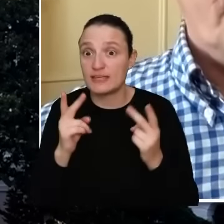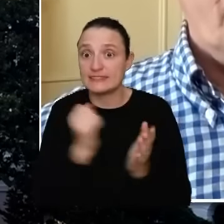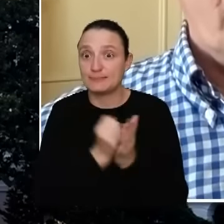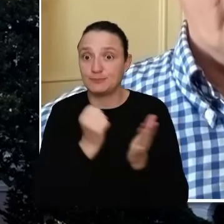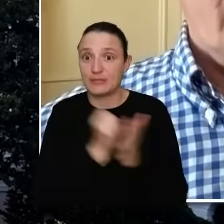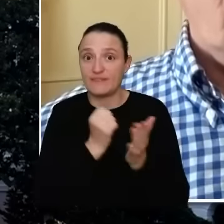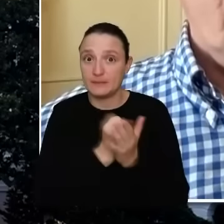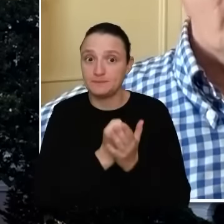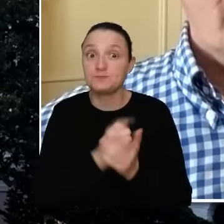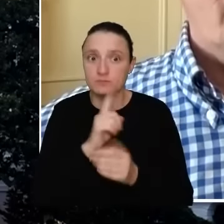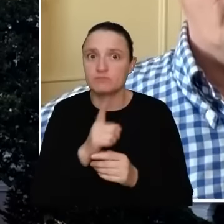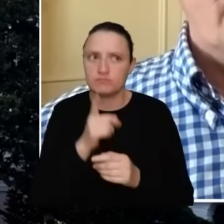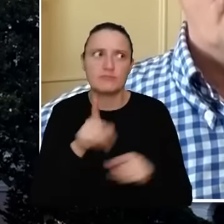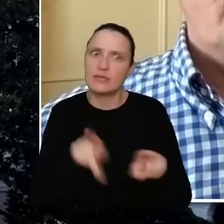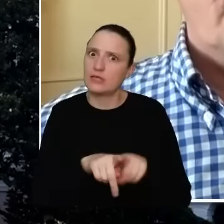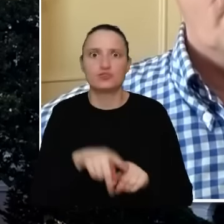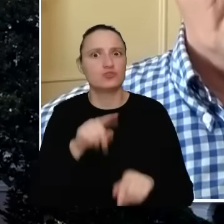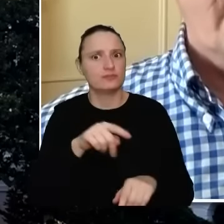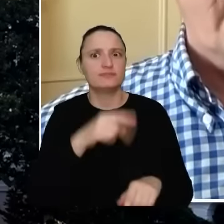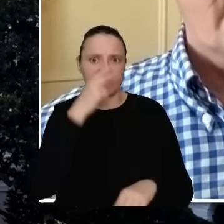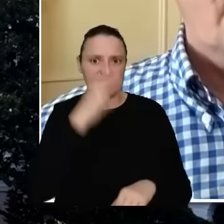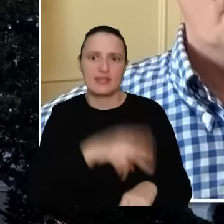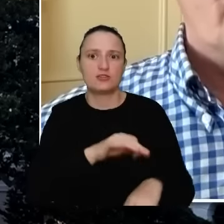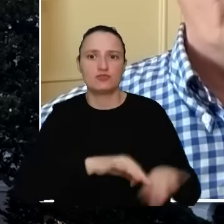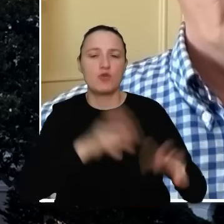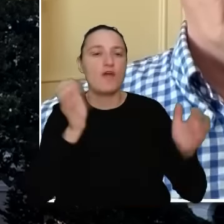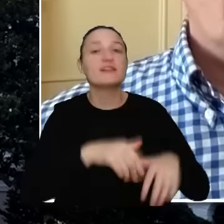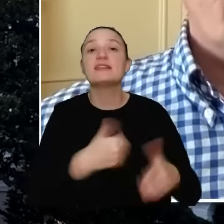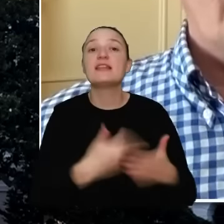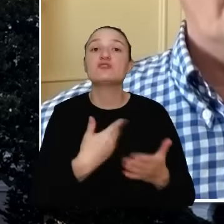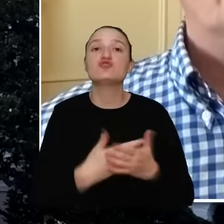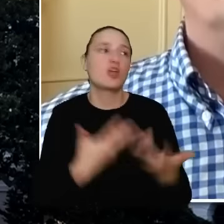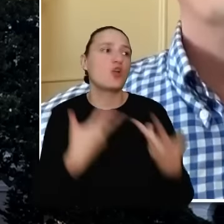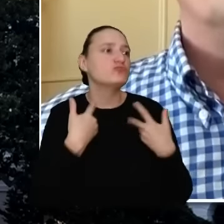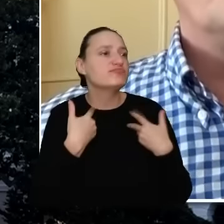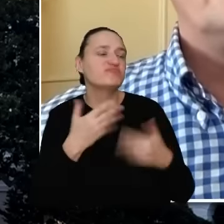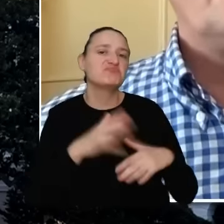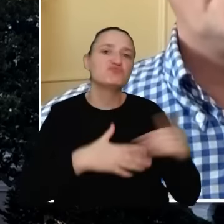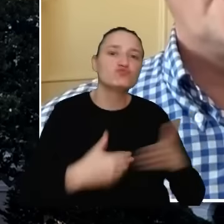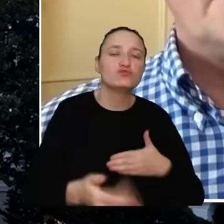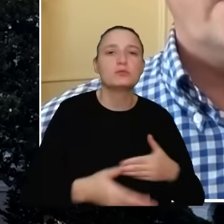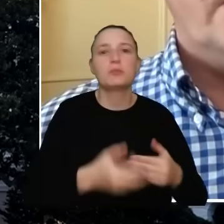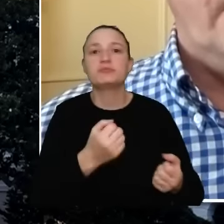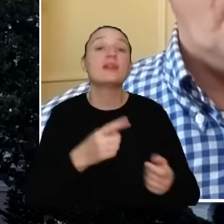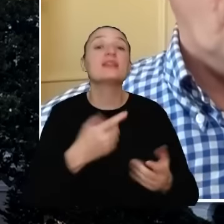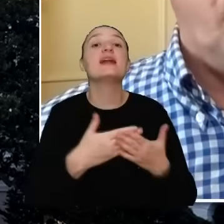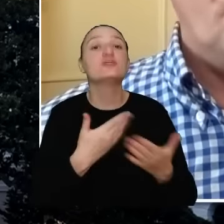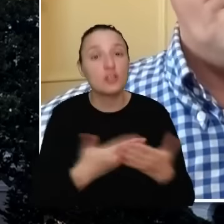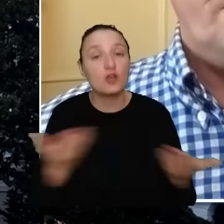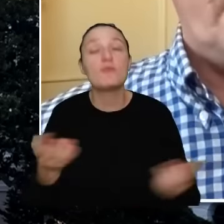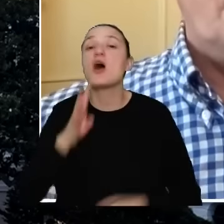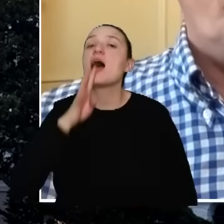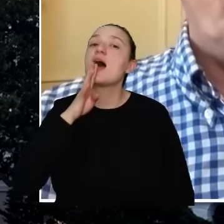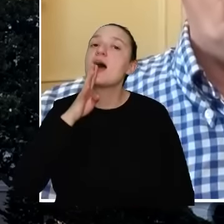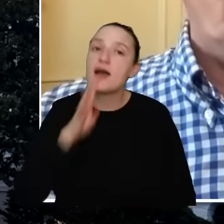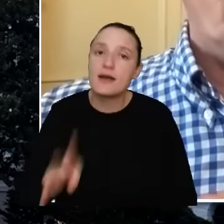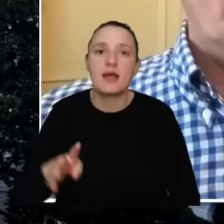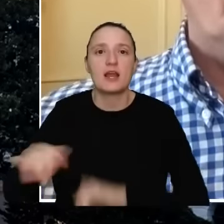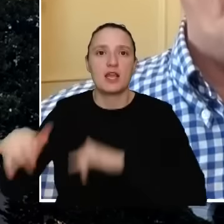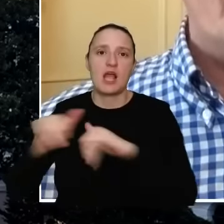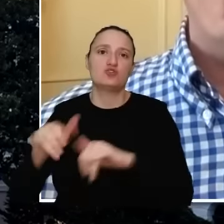bardzo ważna rzecz, którą podkreśla ta konwencja. Radzą sobie źle, dlatego że Stany, rząd amerykański ich opuścił, tak,